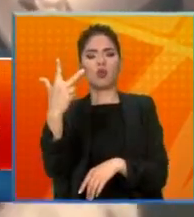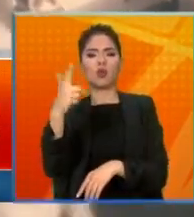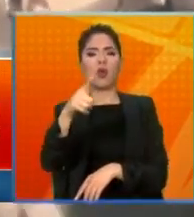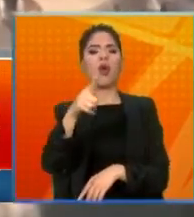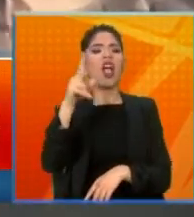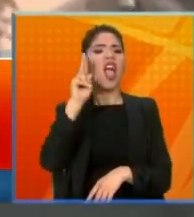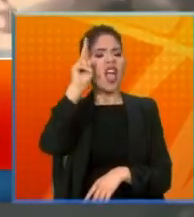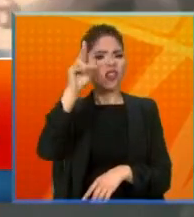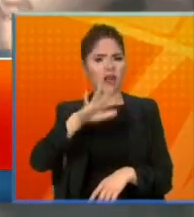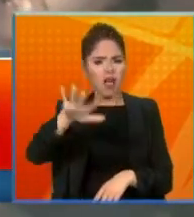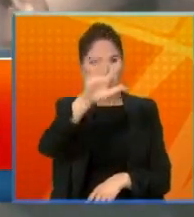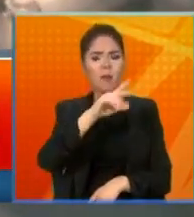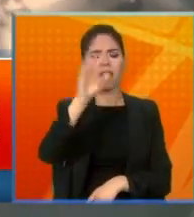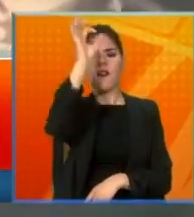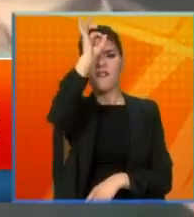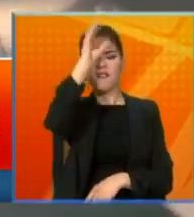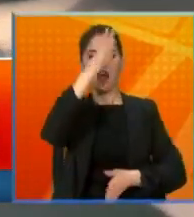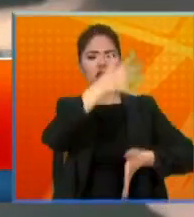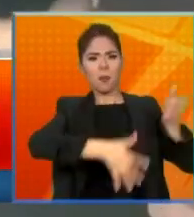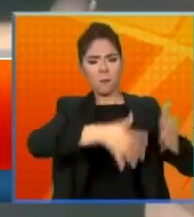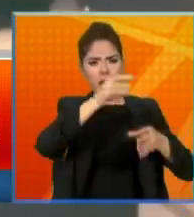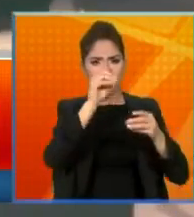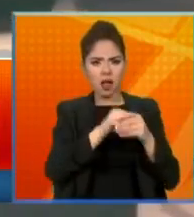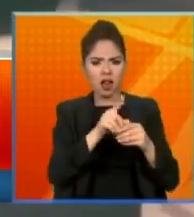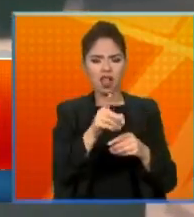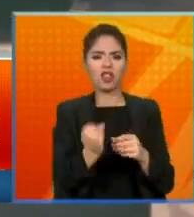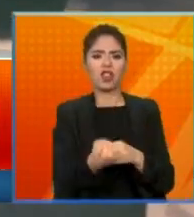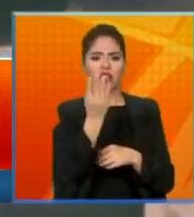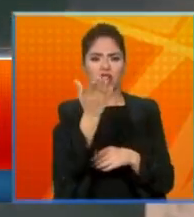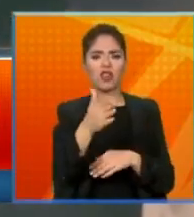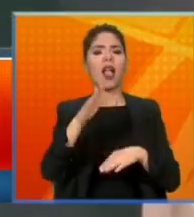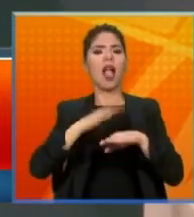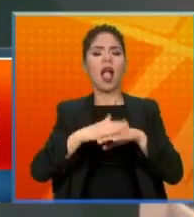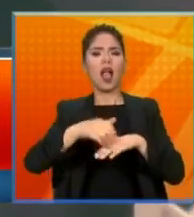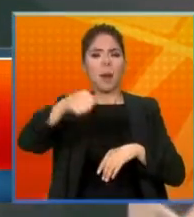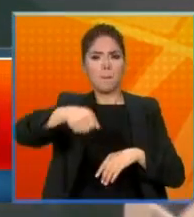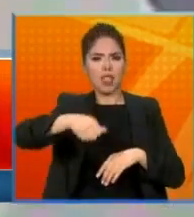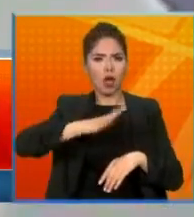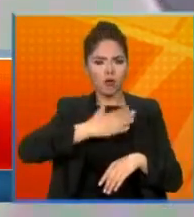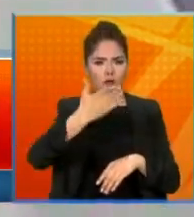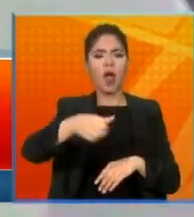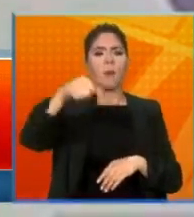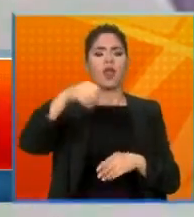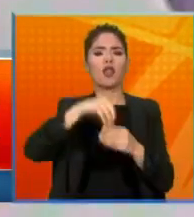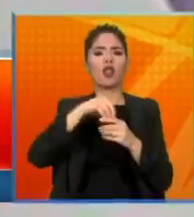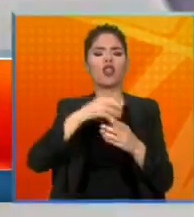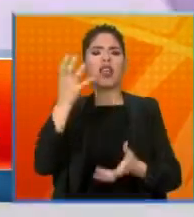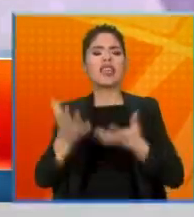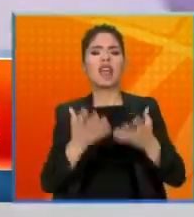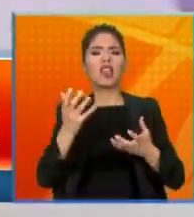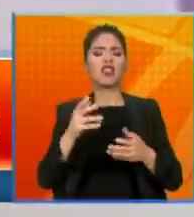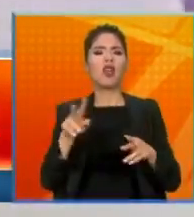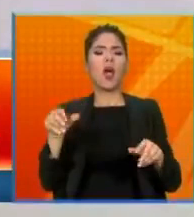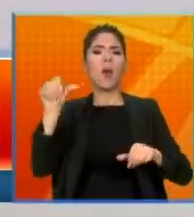Şehir eşkıyaları Fatih Ayvansaray Mahallesi'nde ortaya çıktı. Ellerinde bidonlar, bidonların içinde de yanıcı madde